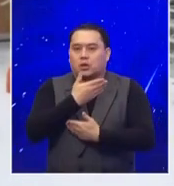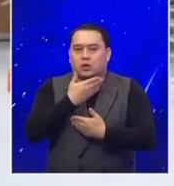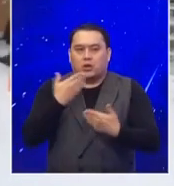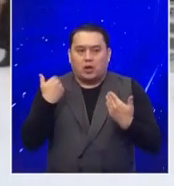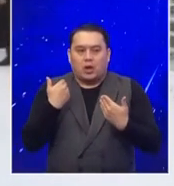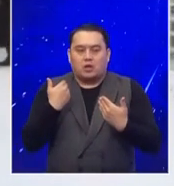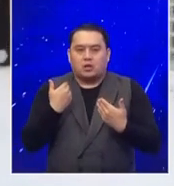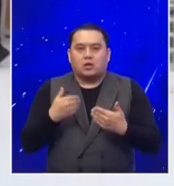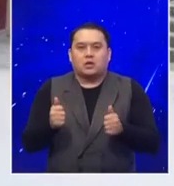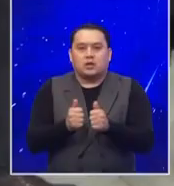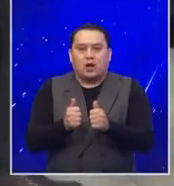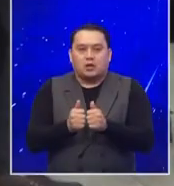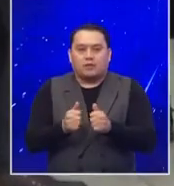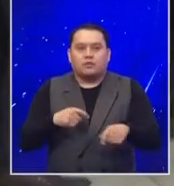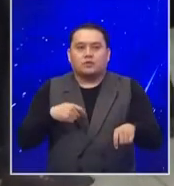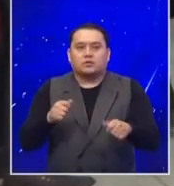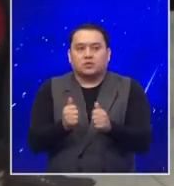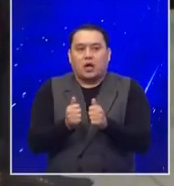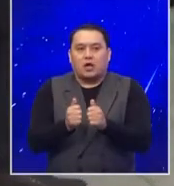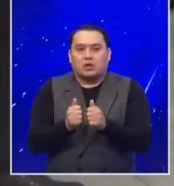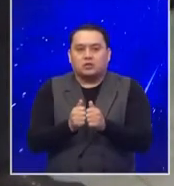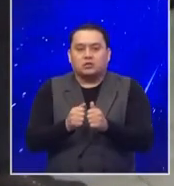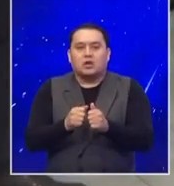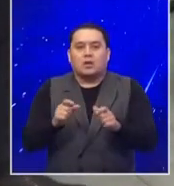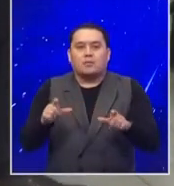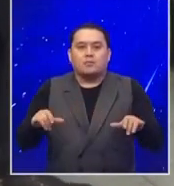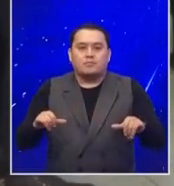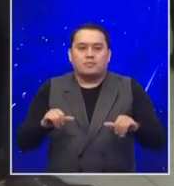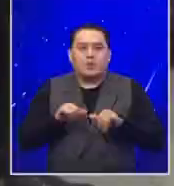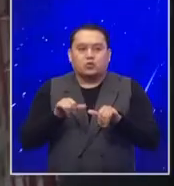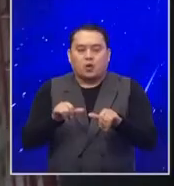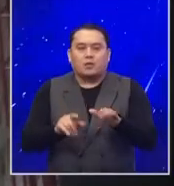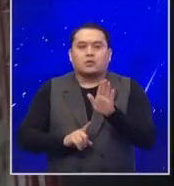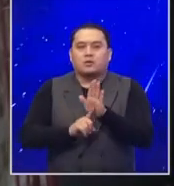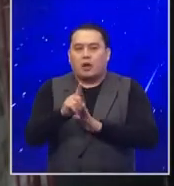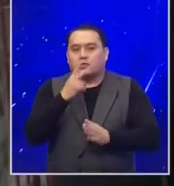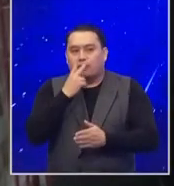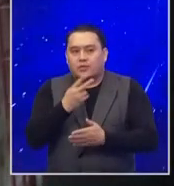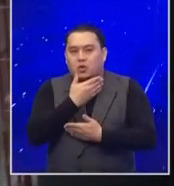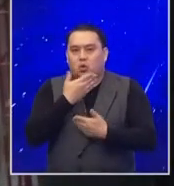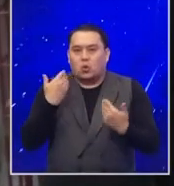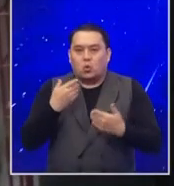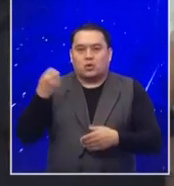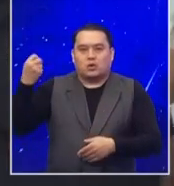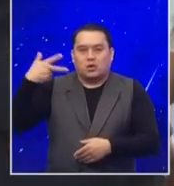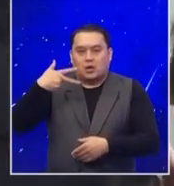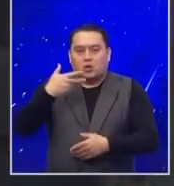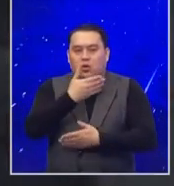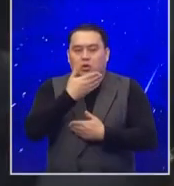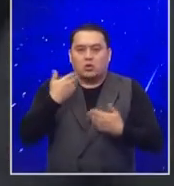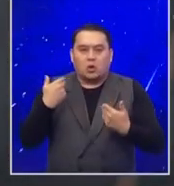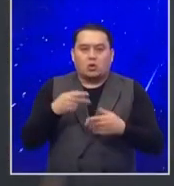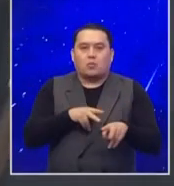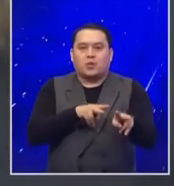наблюдалось, в том числе и возле рынка. Зато в соседствующем с ним супермаркетом сразу со входа проверяющие заметили отсутствие тепловизоров и